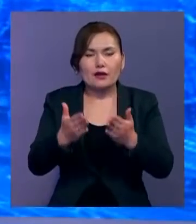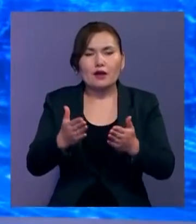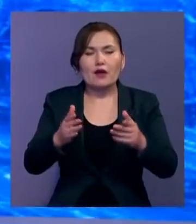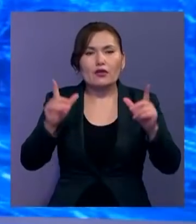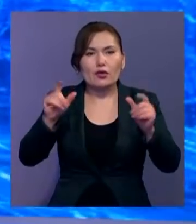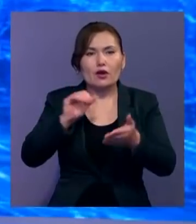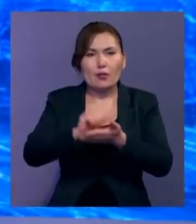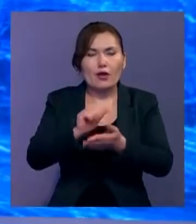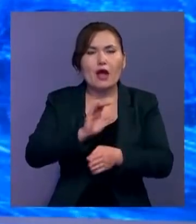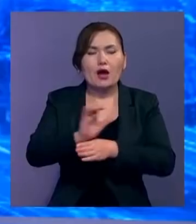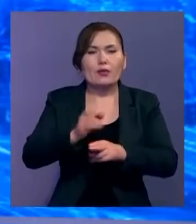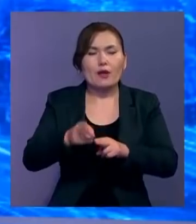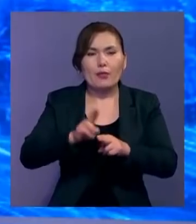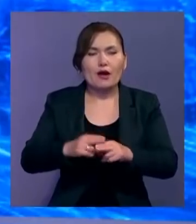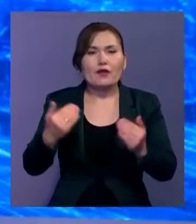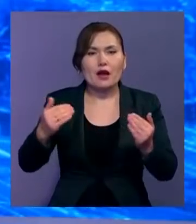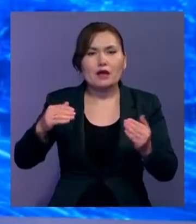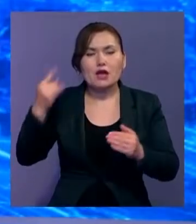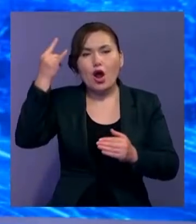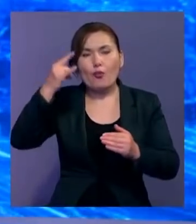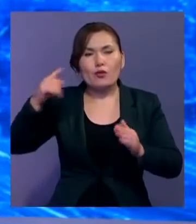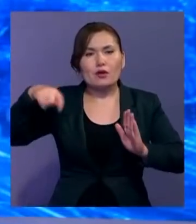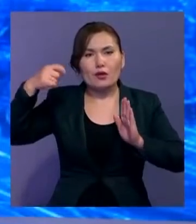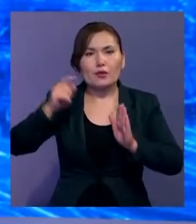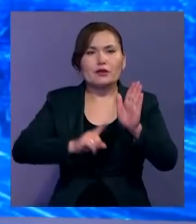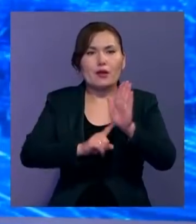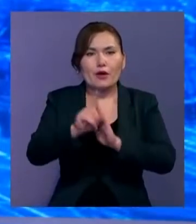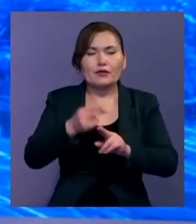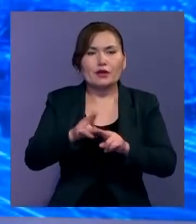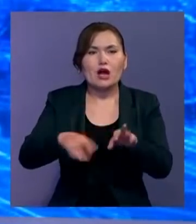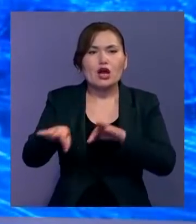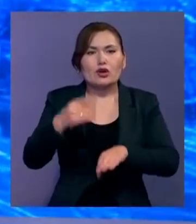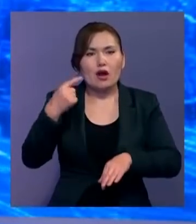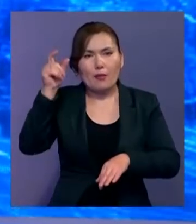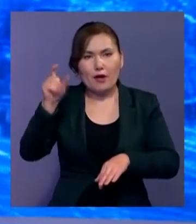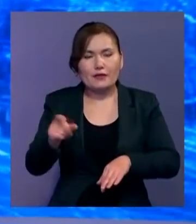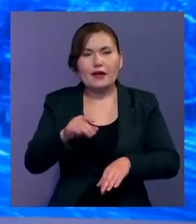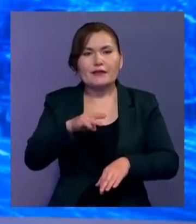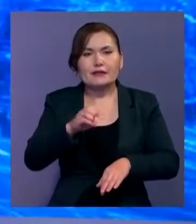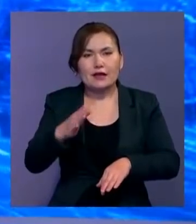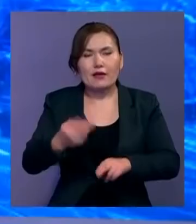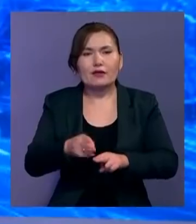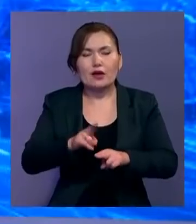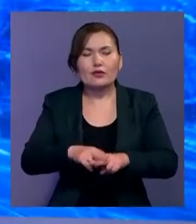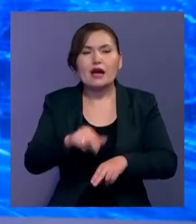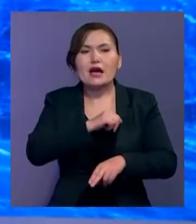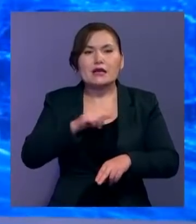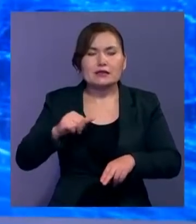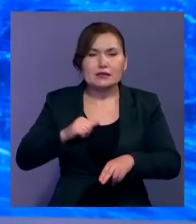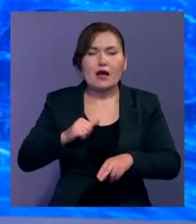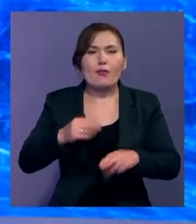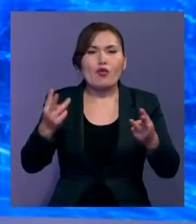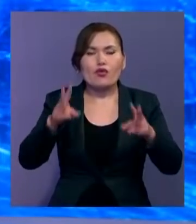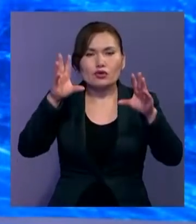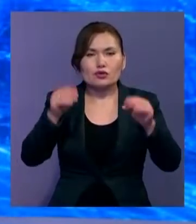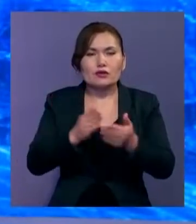енді анимациялық бейне туынды ретінде көрерменге жол тартады. Жоба авторы Еркебұлан Тасқараев төтенше жағдайлар саласында еңбек етсе